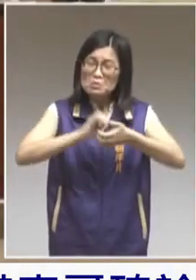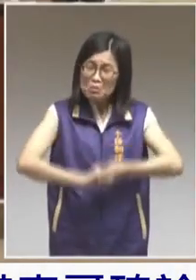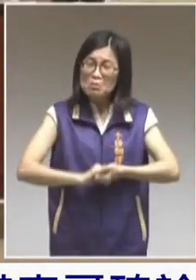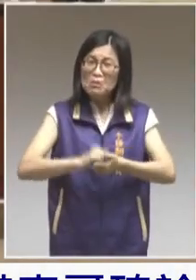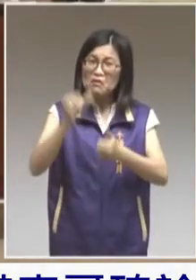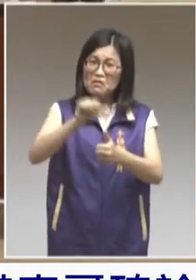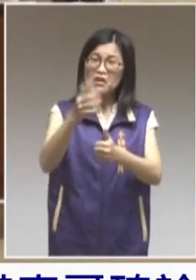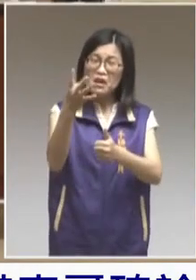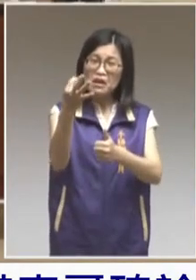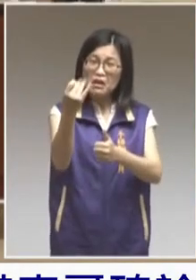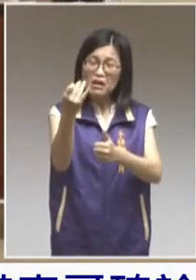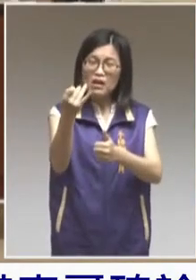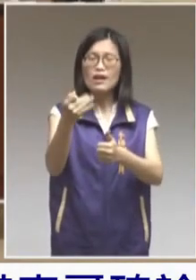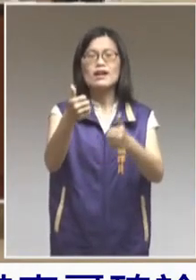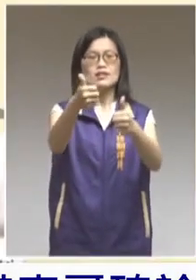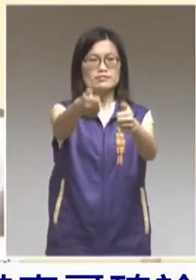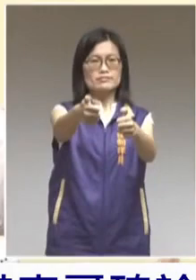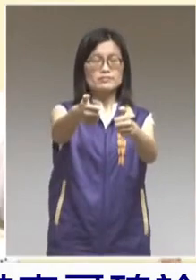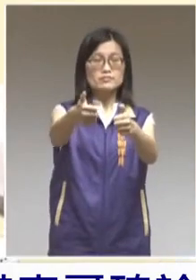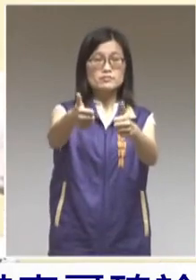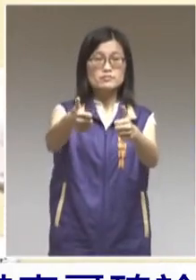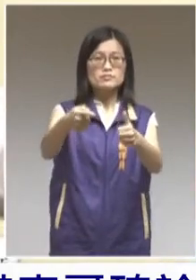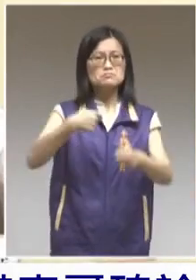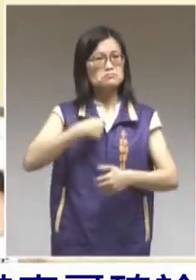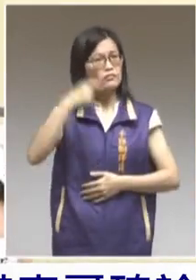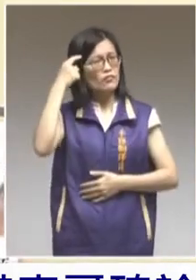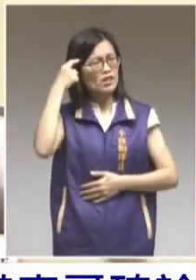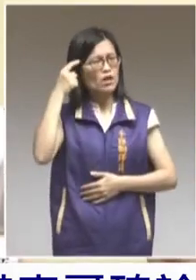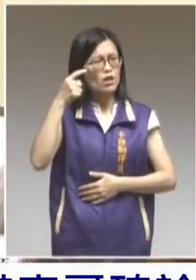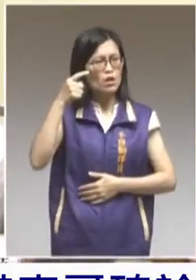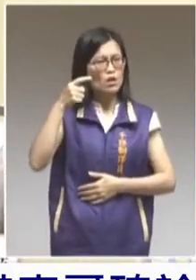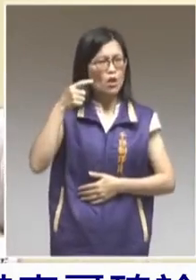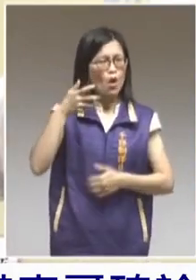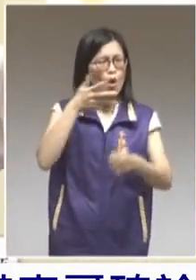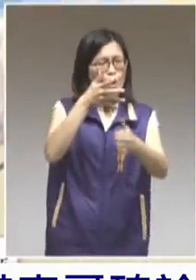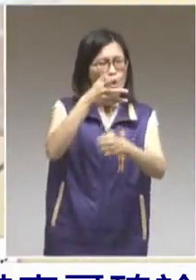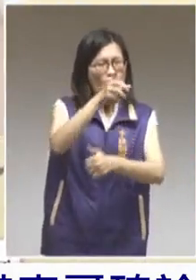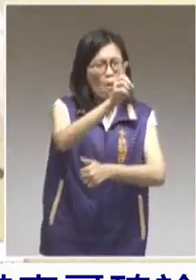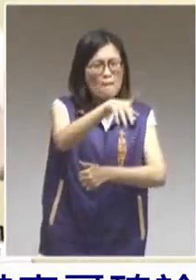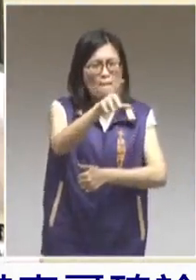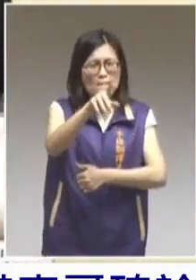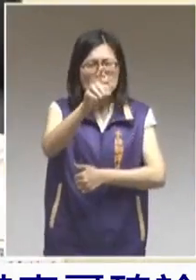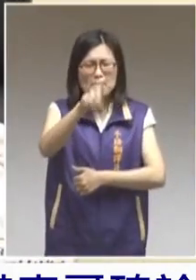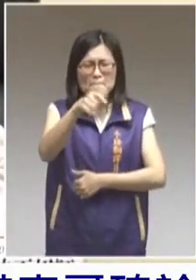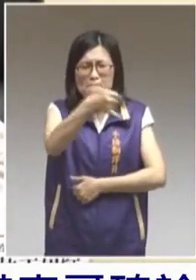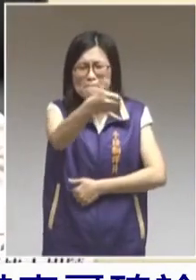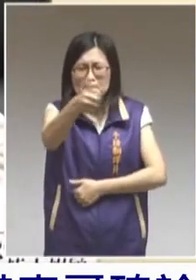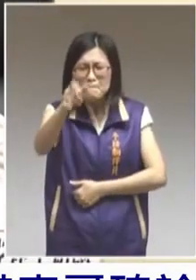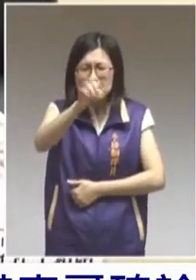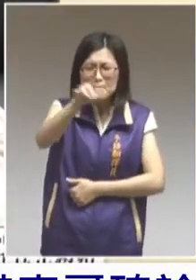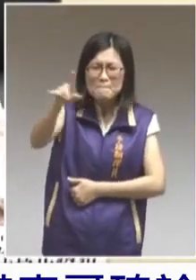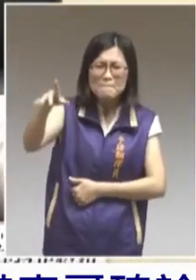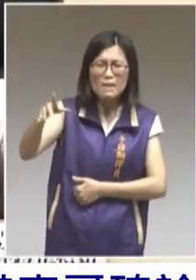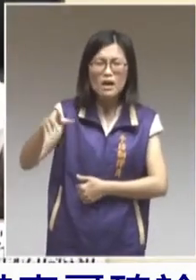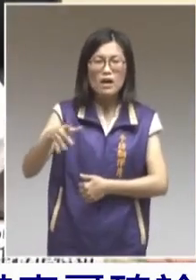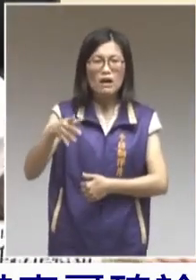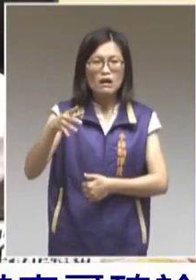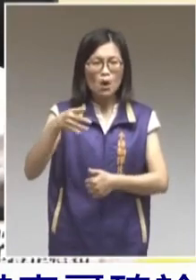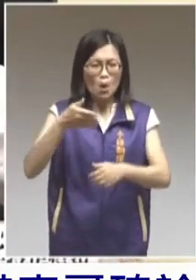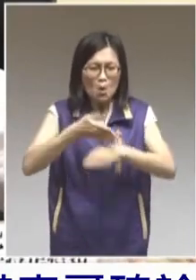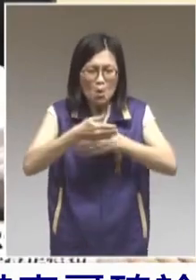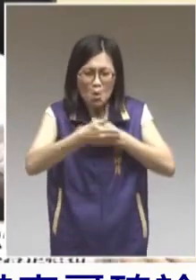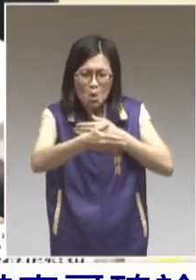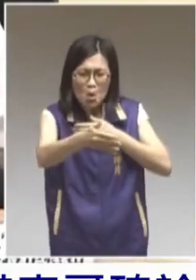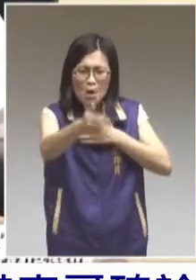好，谢谢提问。那我想在整个疫调的过程里面，那所有的族